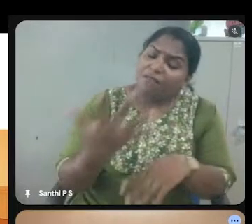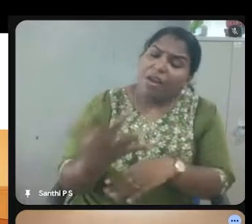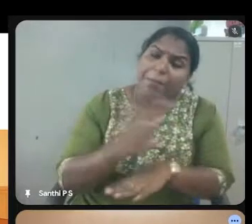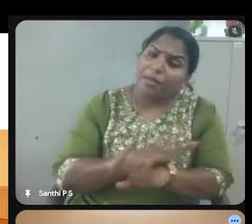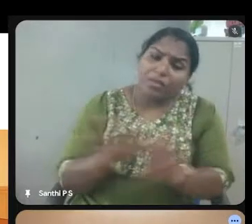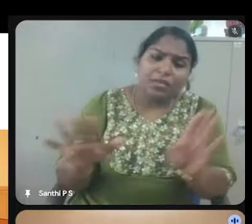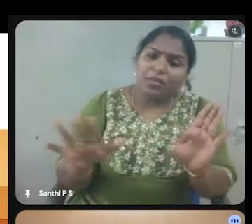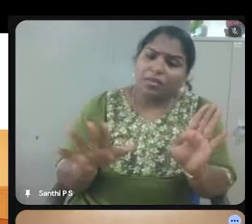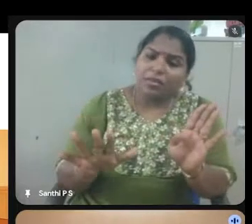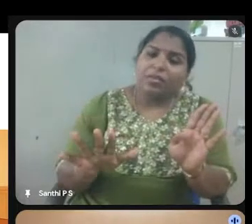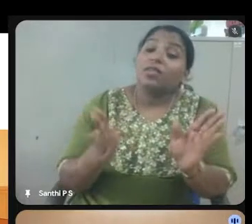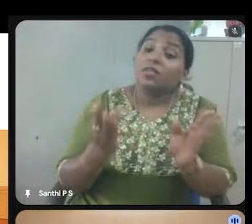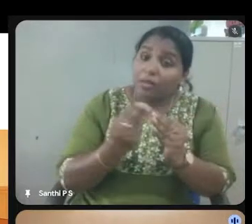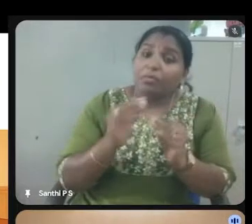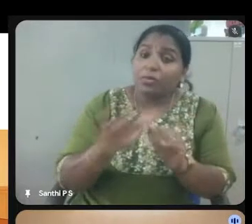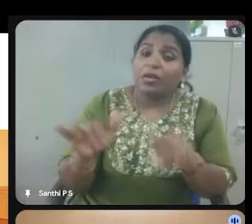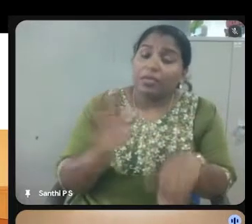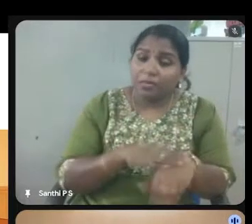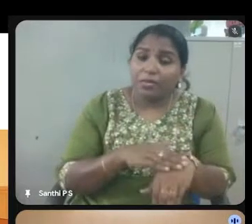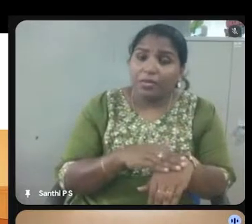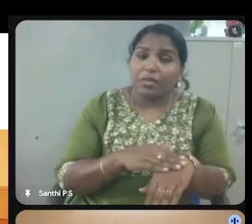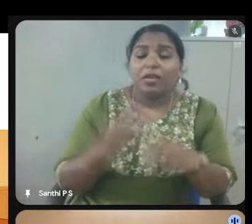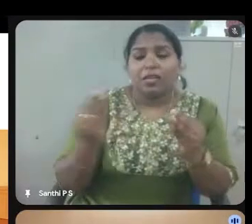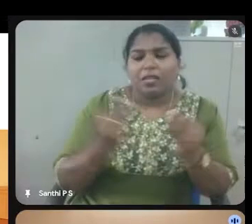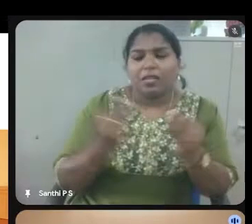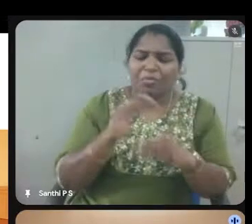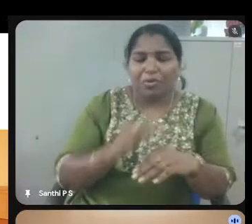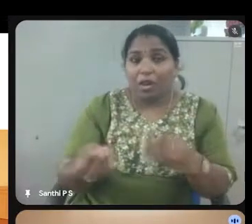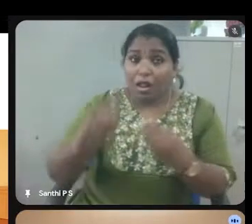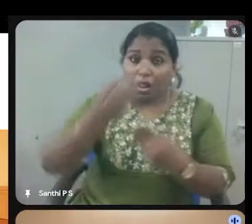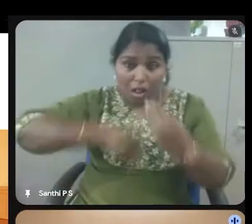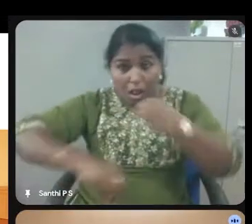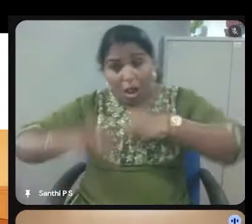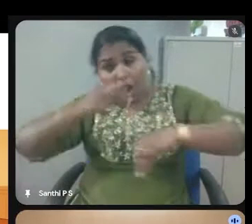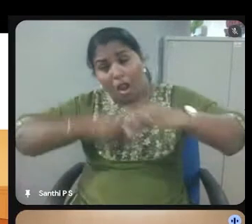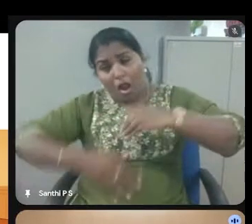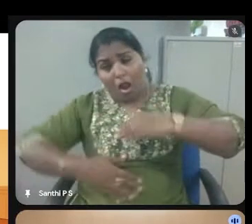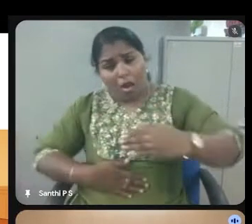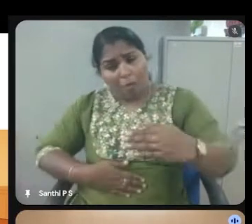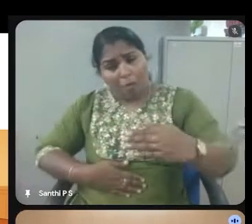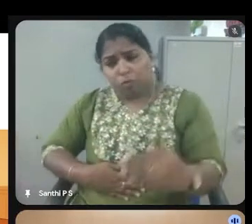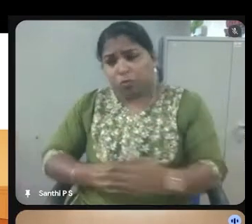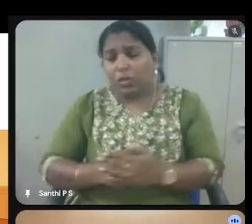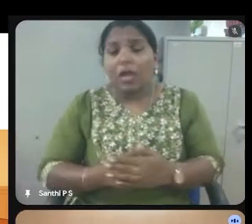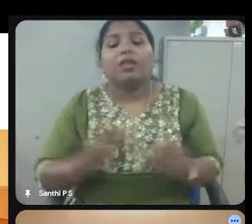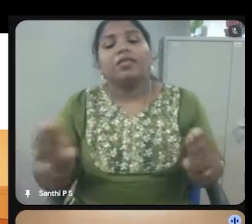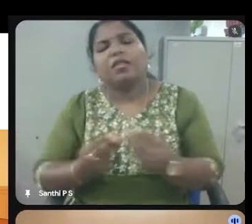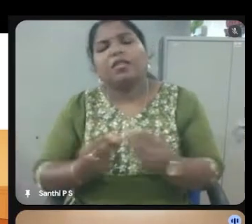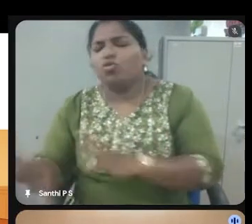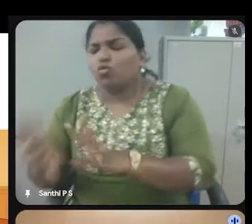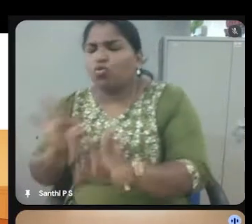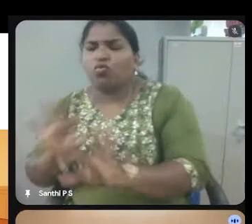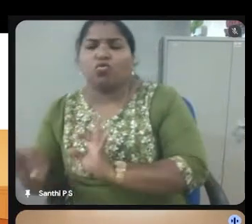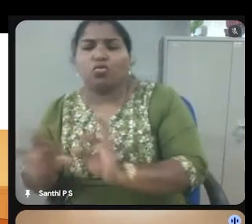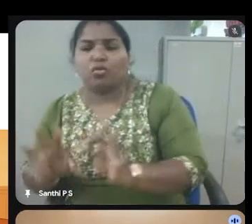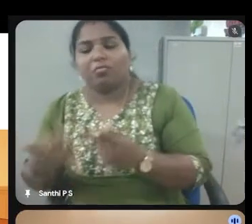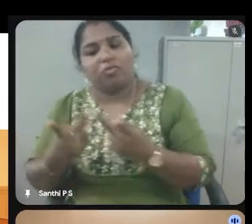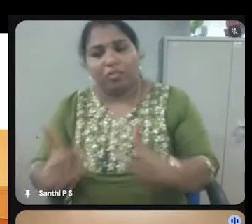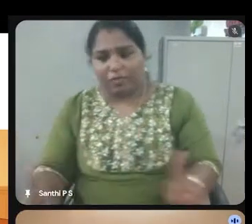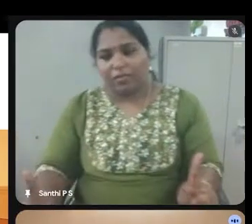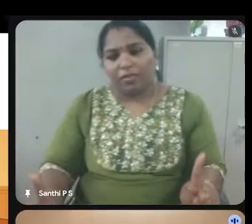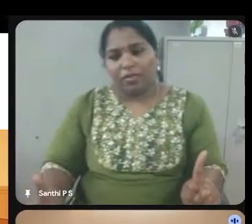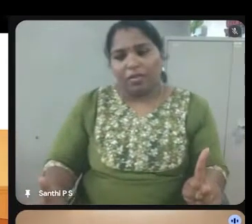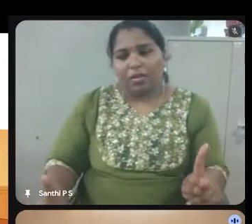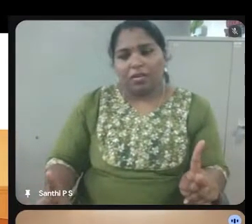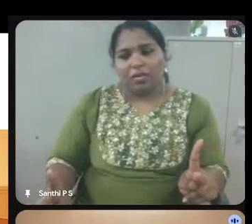ഇങ്ങനെയൊക്കെയാണ് ചില കുട്ടികൾ അമിതമായി കഴിക്കുകയും ചില കുട്ടികൾ വളരെ കുറച്ച് ചൂസി ഈറ്റേഴ്സ് ആയിട്ട് മാറുകയും ചെയ്യാറ്. കാരണം നേരത്തെ ഡിസ്ട്രാക്ട് ചെയ്ത് കഴിക്കുന്നുണ്ട്,